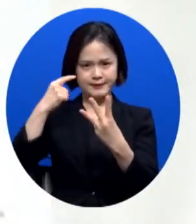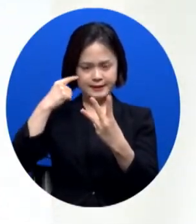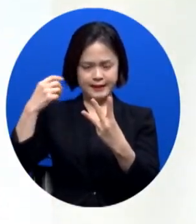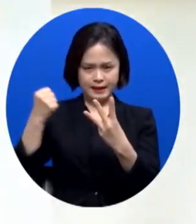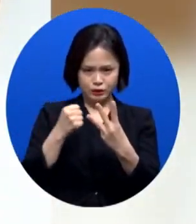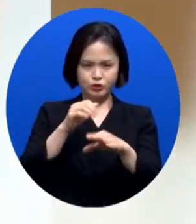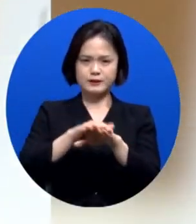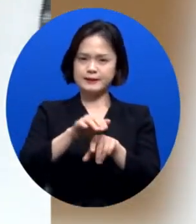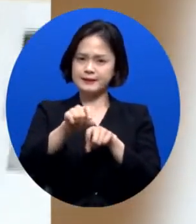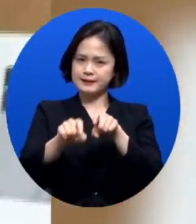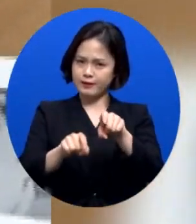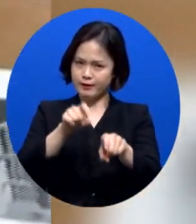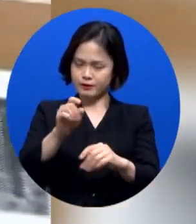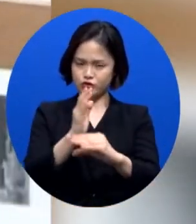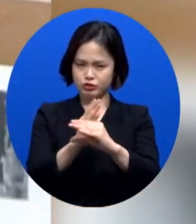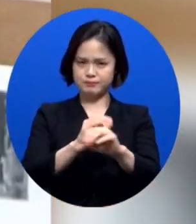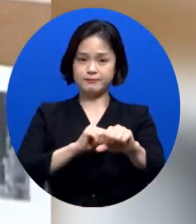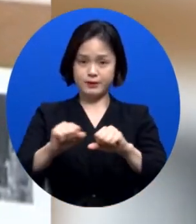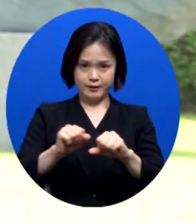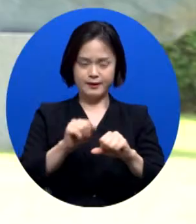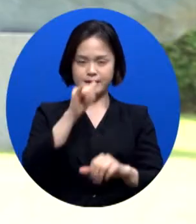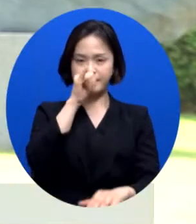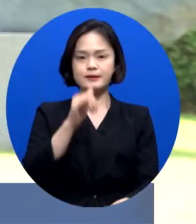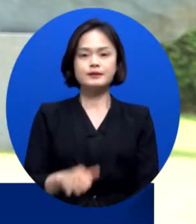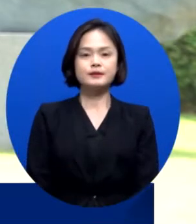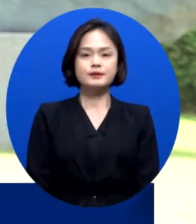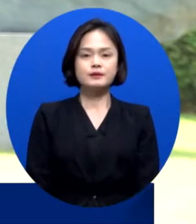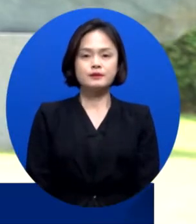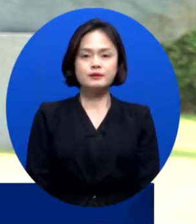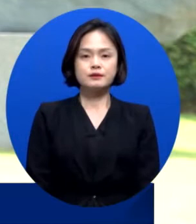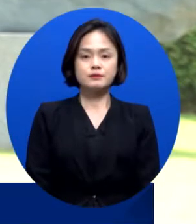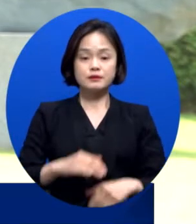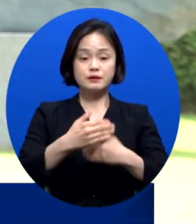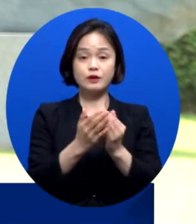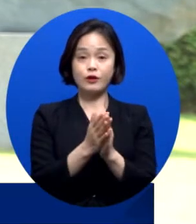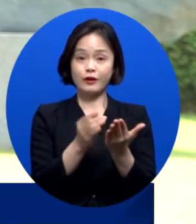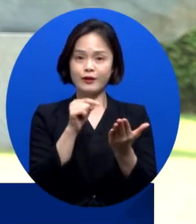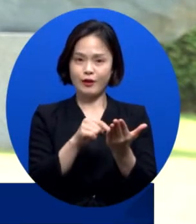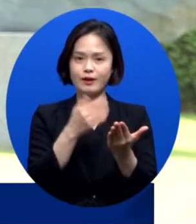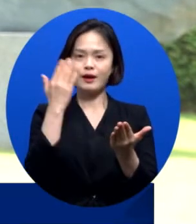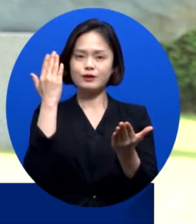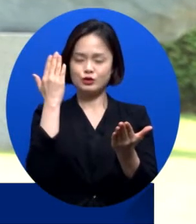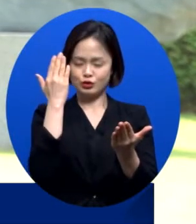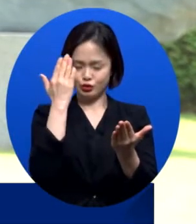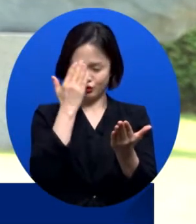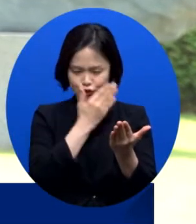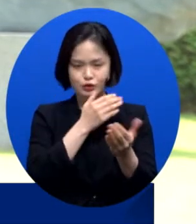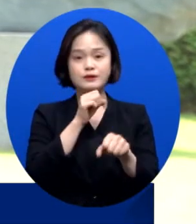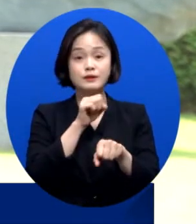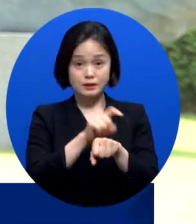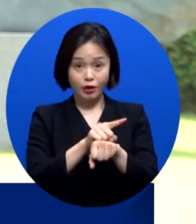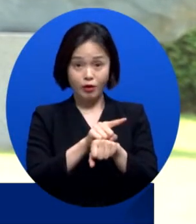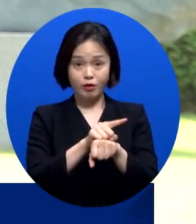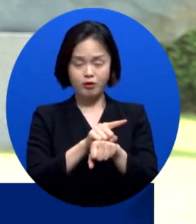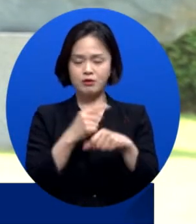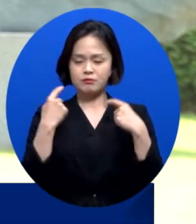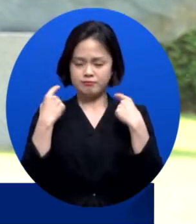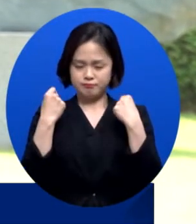중심적 역할을 했습니다 성경적으로 순수성을 어 지금까지 유지하려고